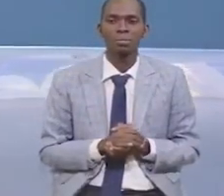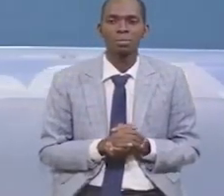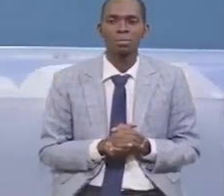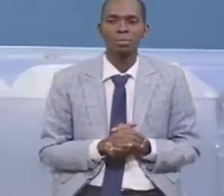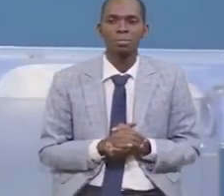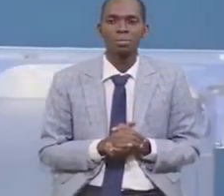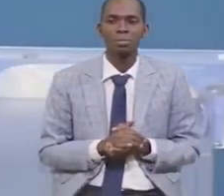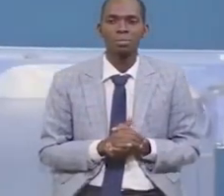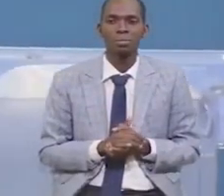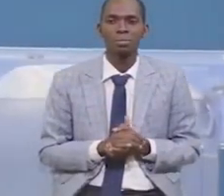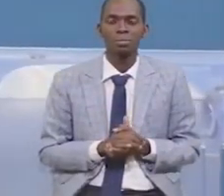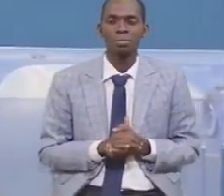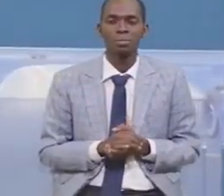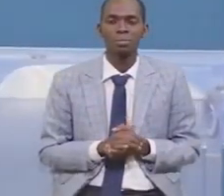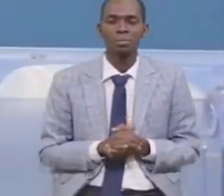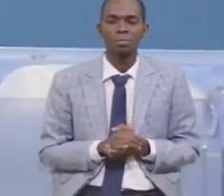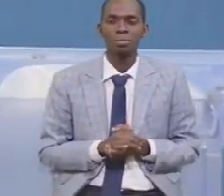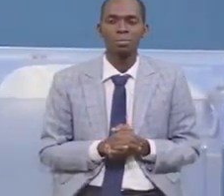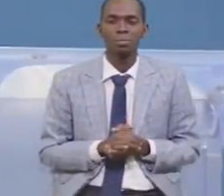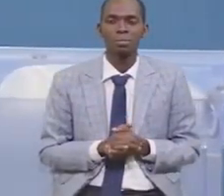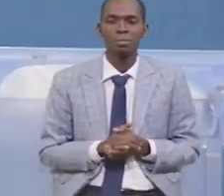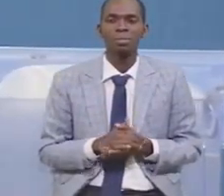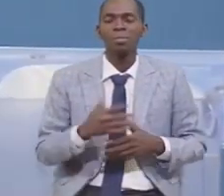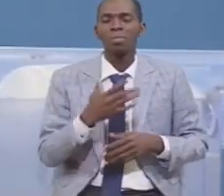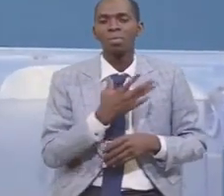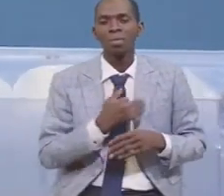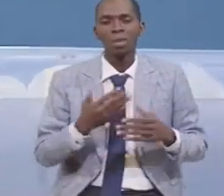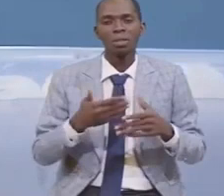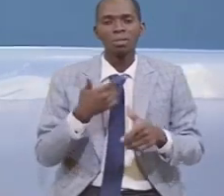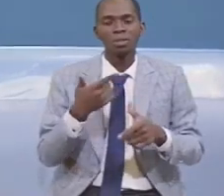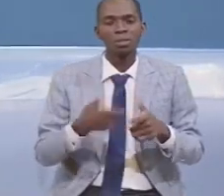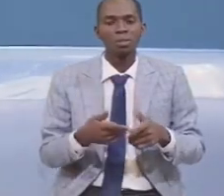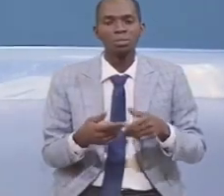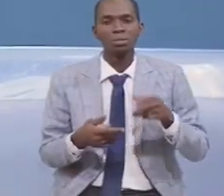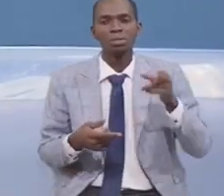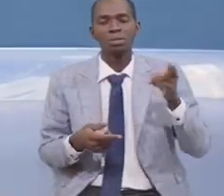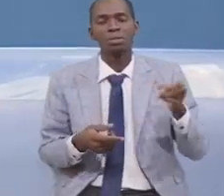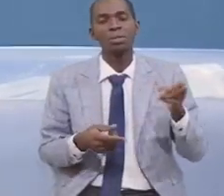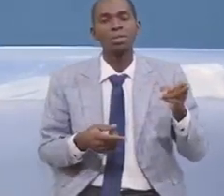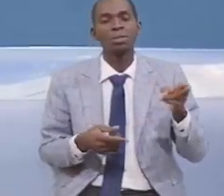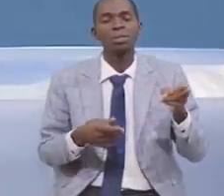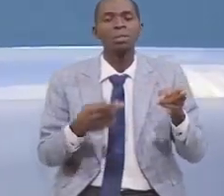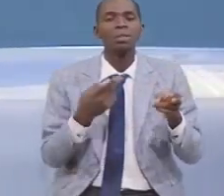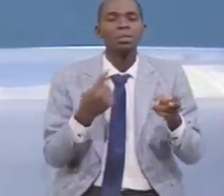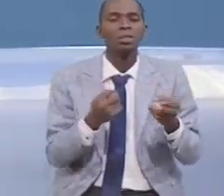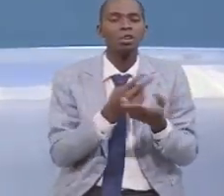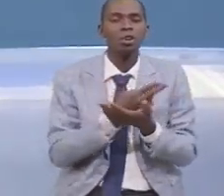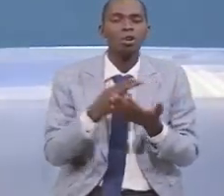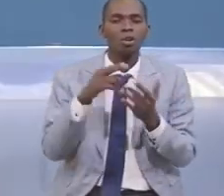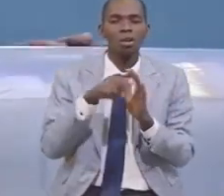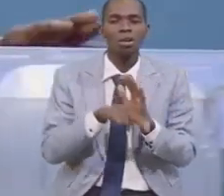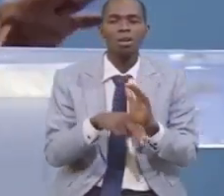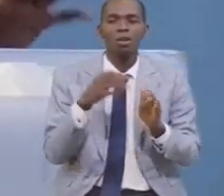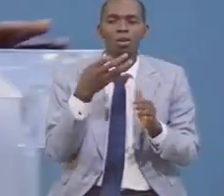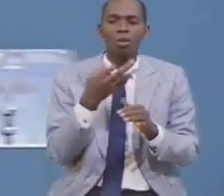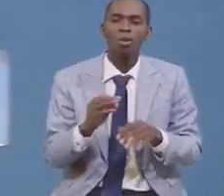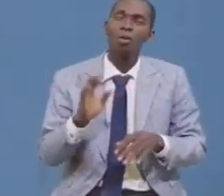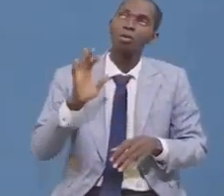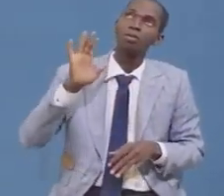మనకిచ్చిన పిలుపును గమనించుకోవాలి. And then we look at the holiness of